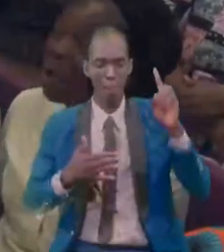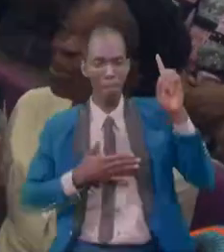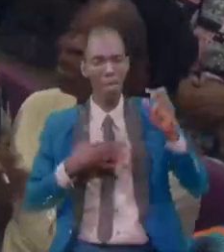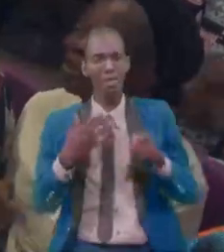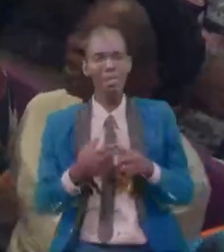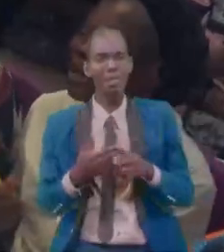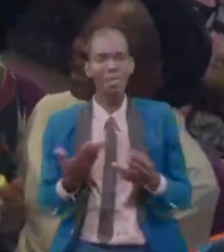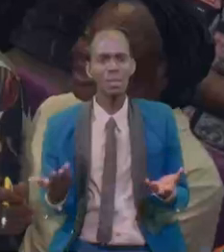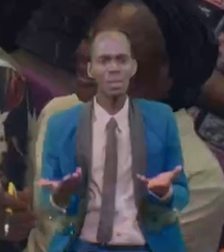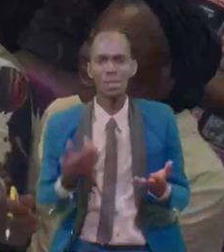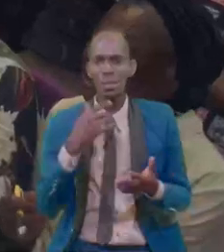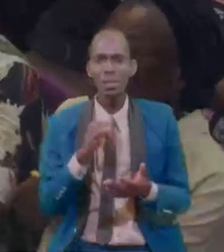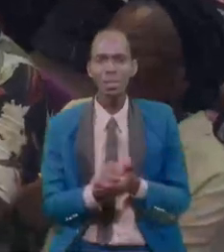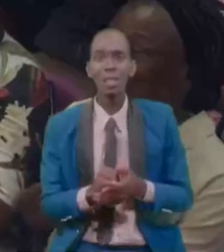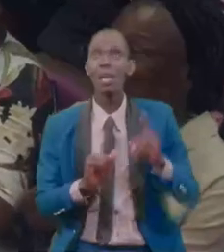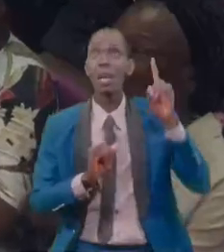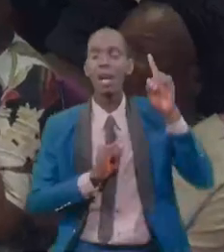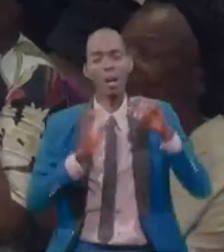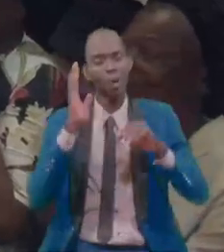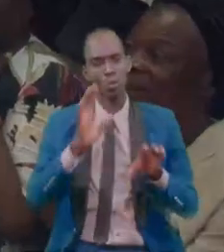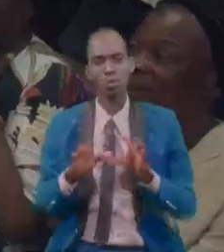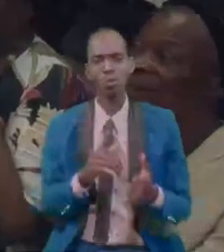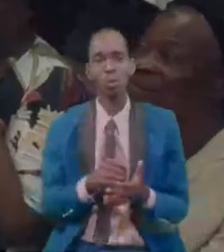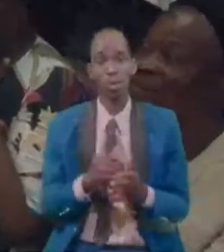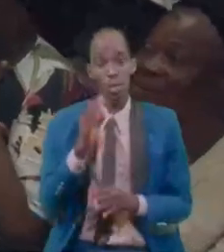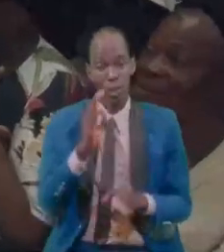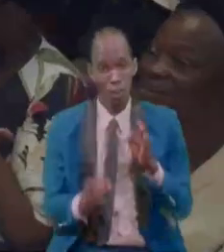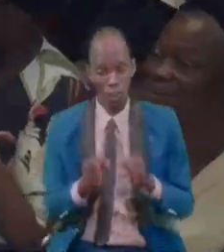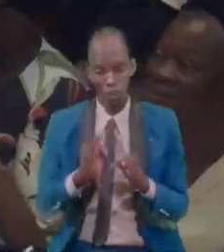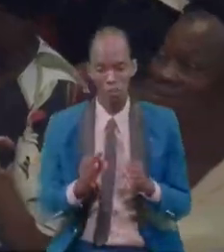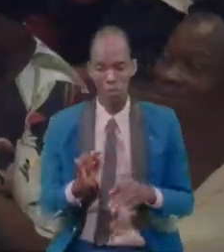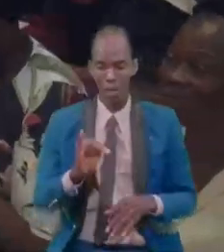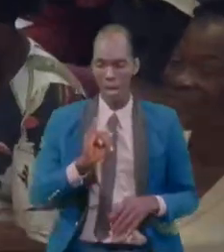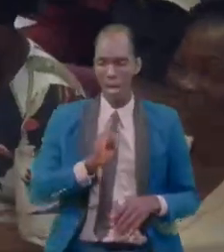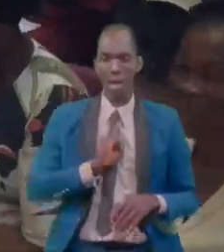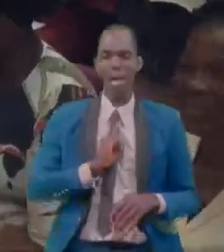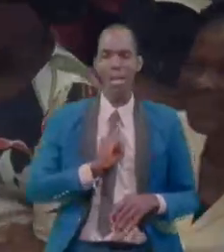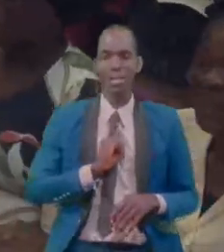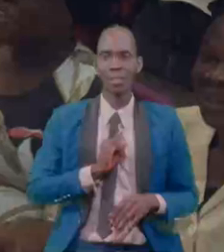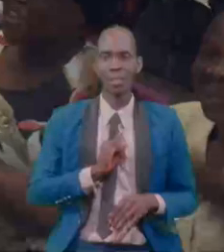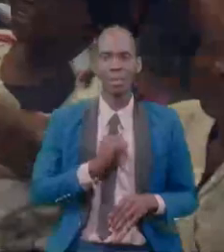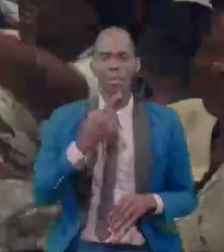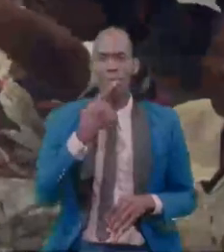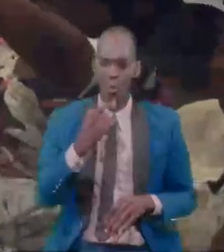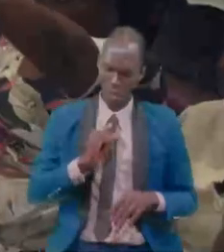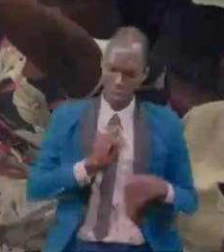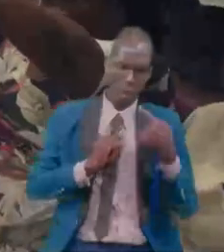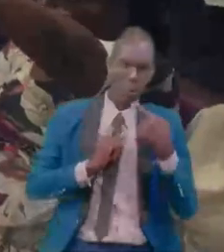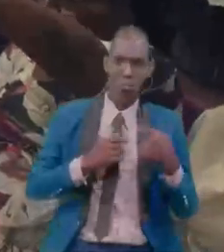dites-le pour vous-même, je le ferai. Je le ferai. Je le ferai. Qui